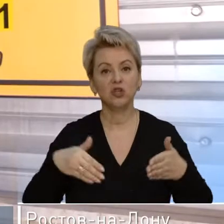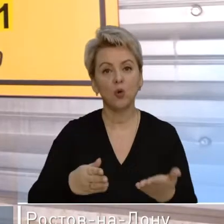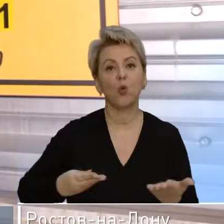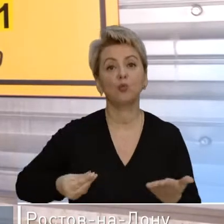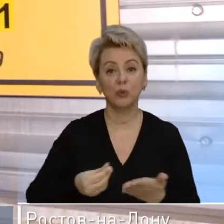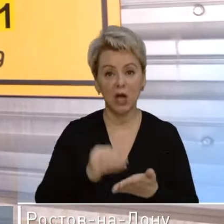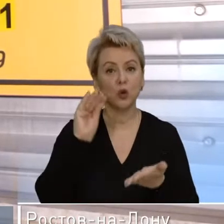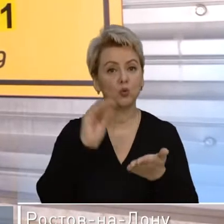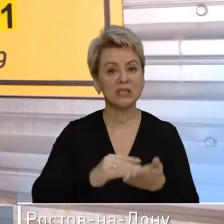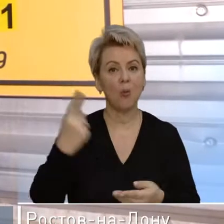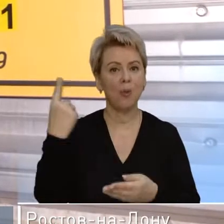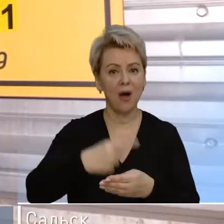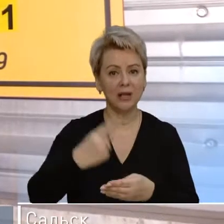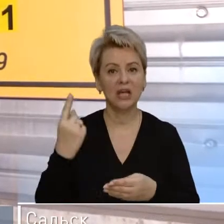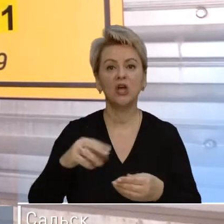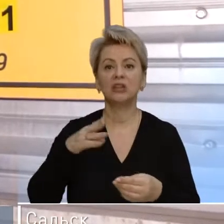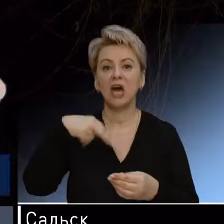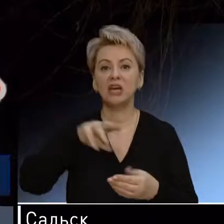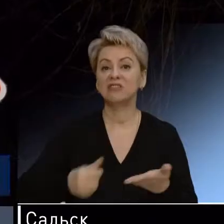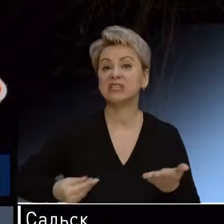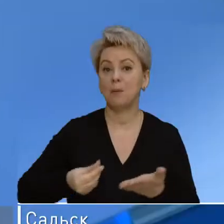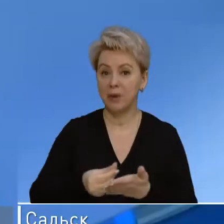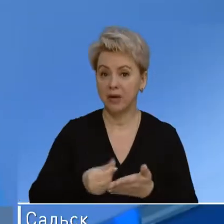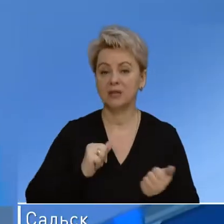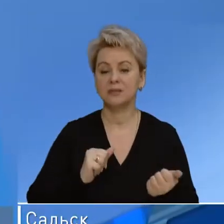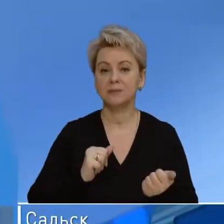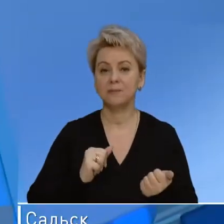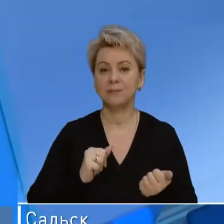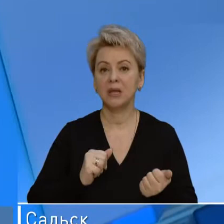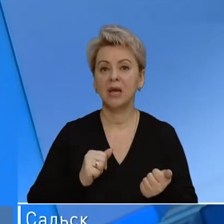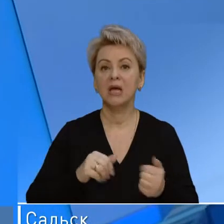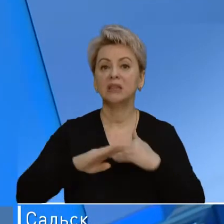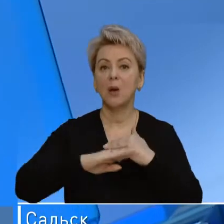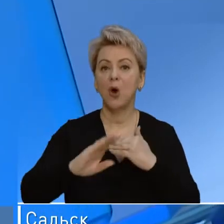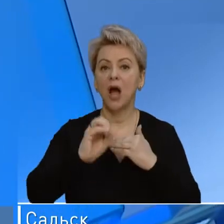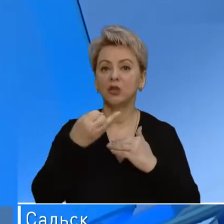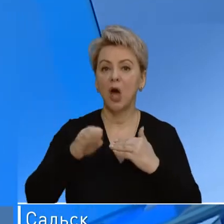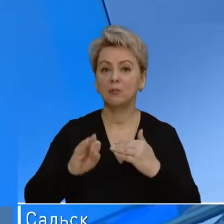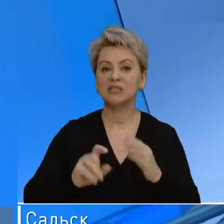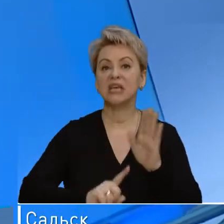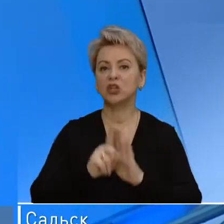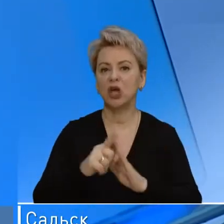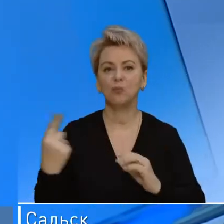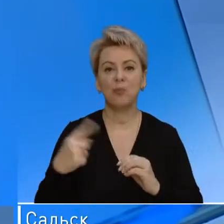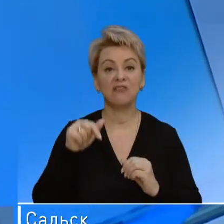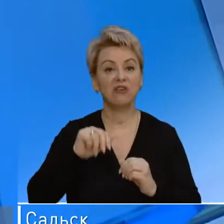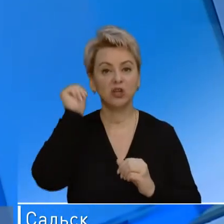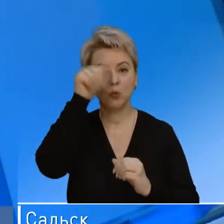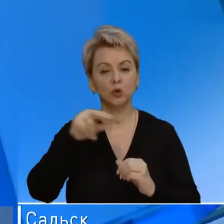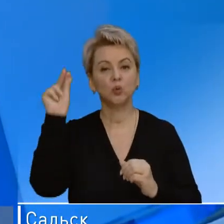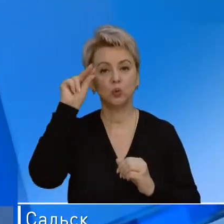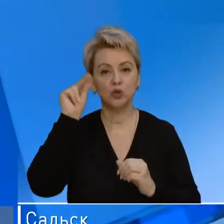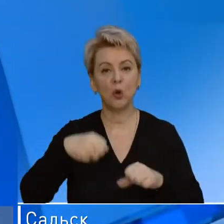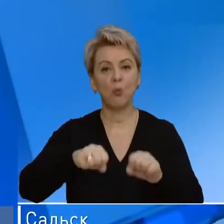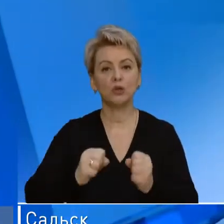объявил дорогу платной, установил шлагбаум и тарифы за проезд. На полигоне Кадамовский стартовали первые в этом году